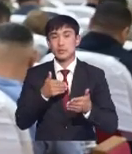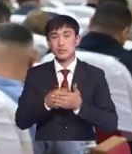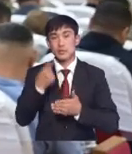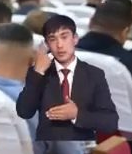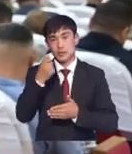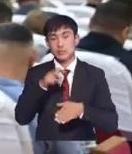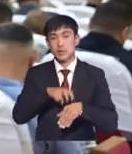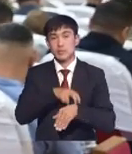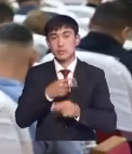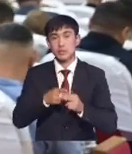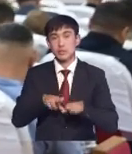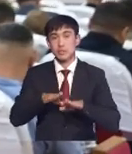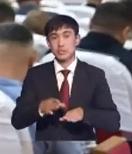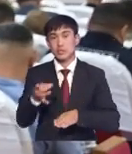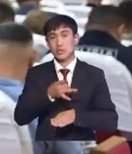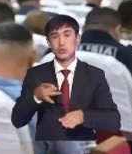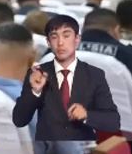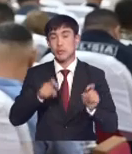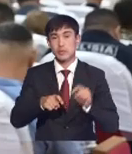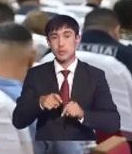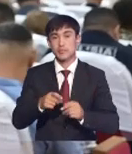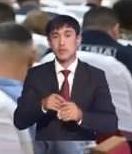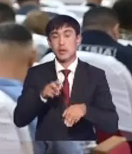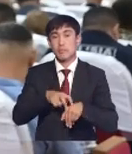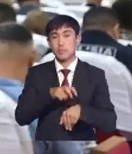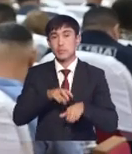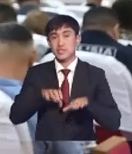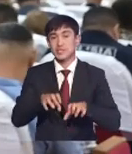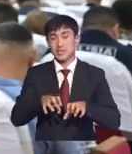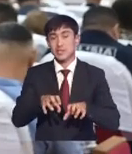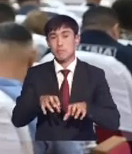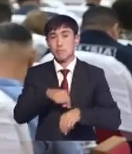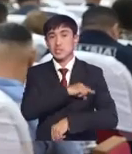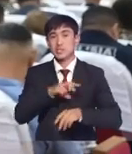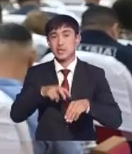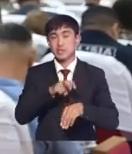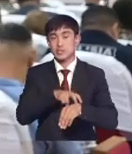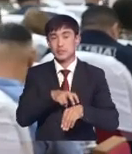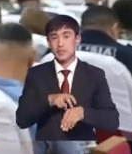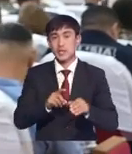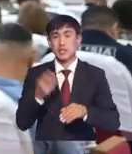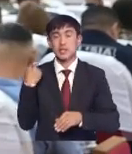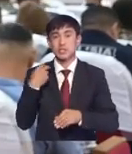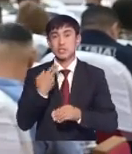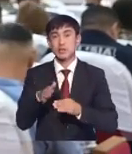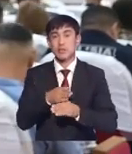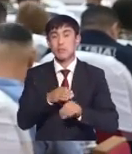данным комиссиям, которые находятся с района прибыли, председателям призывной комиссии, председателям медицинской комиссии и начальникам отдела по делам обороны.